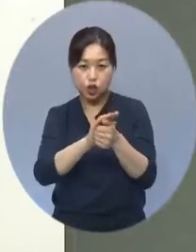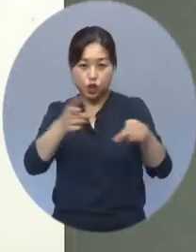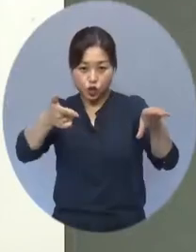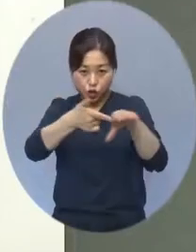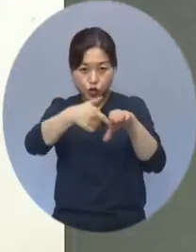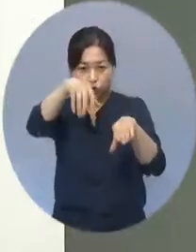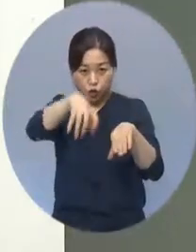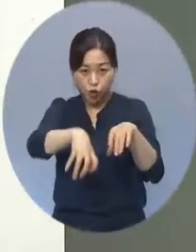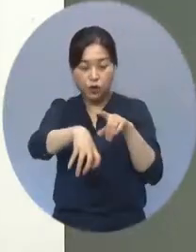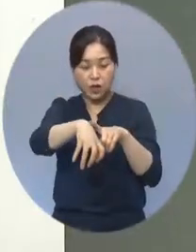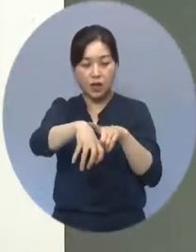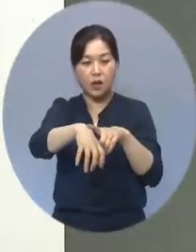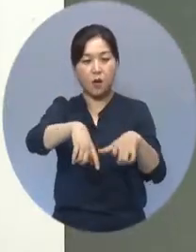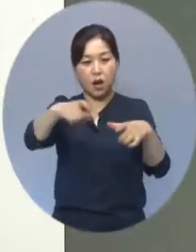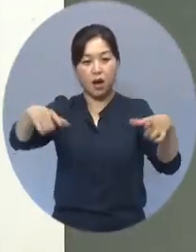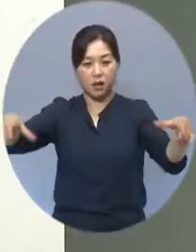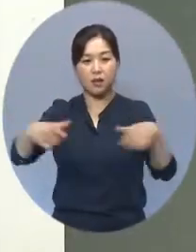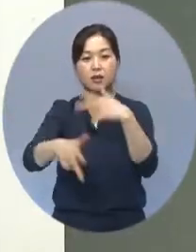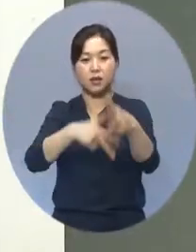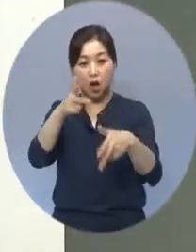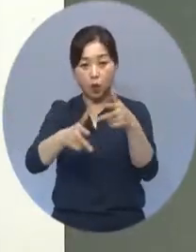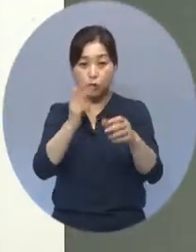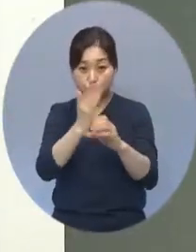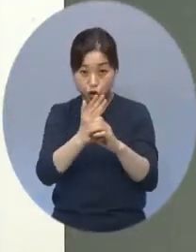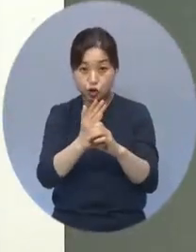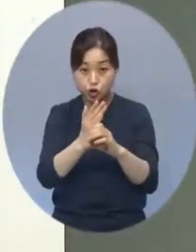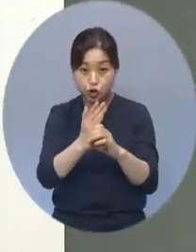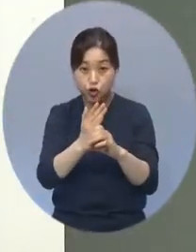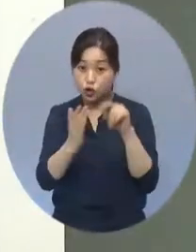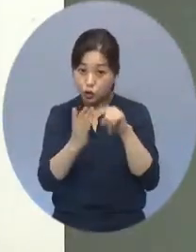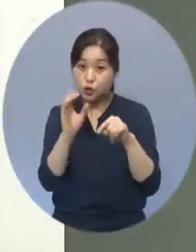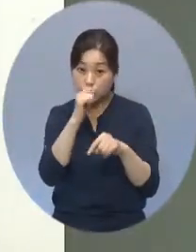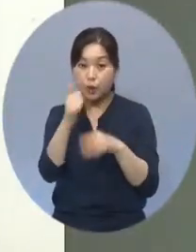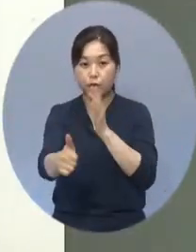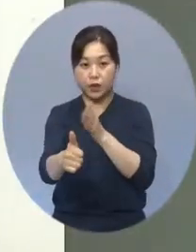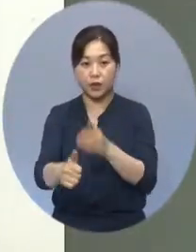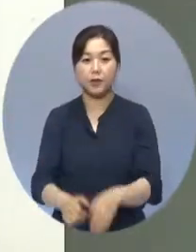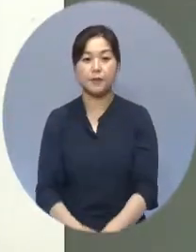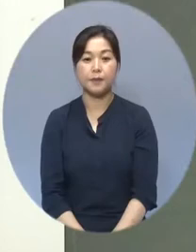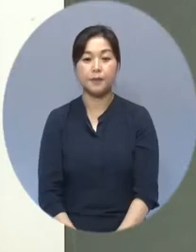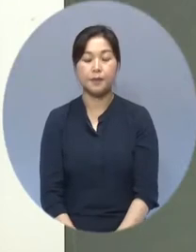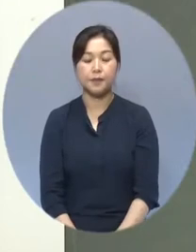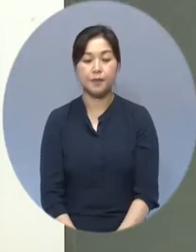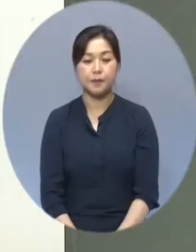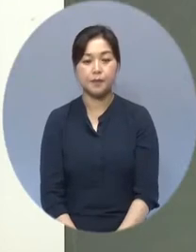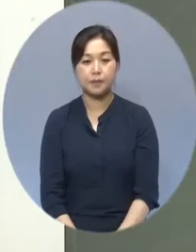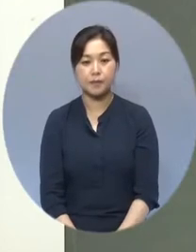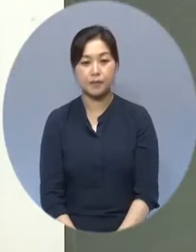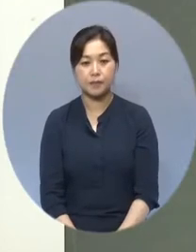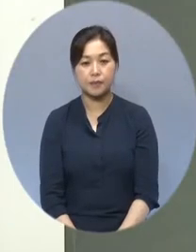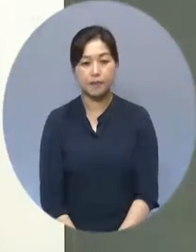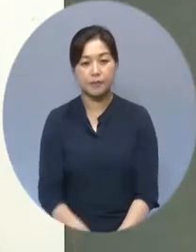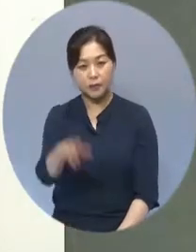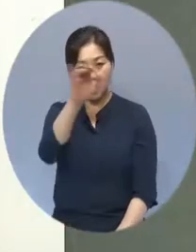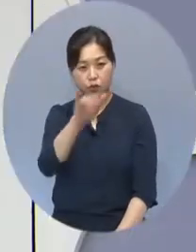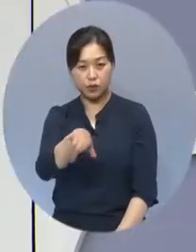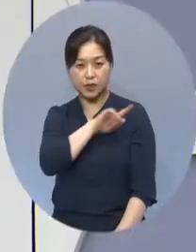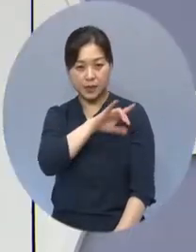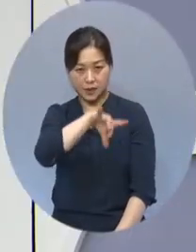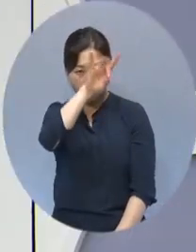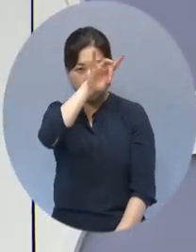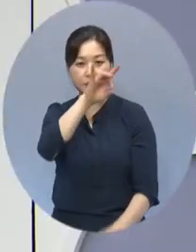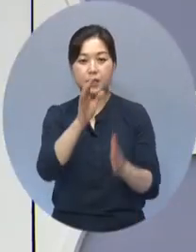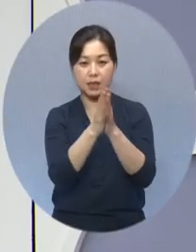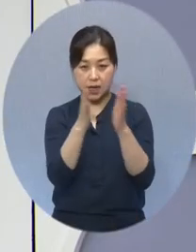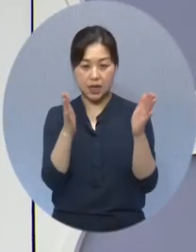사업도 벌이고 계신데 네. 그거 좀 소개해 주시죠. 요거는 우리가 이제 전국에서 최초로